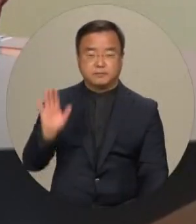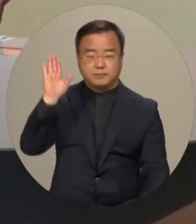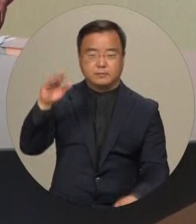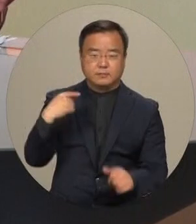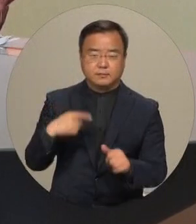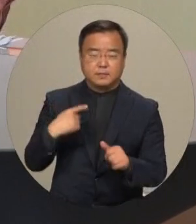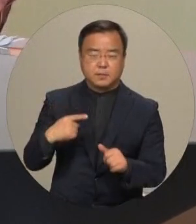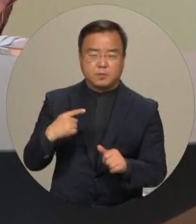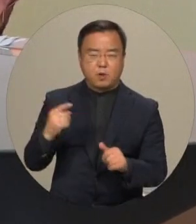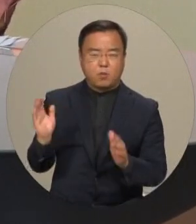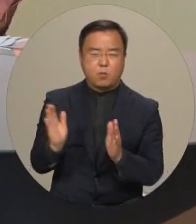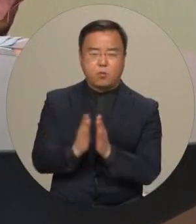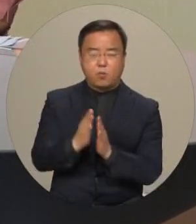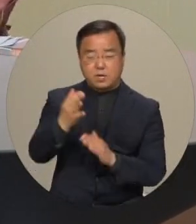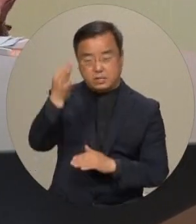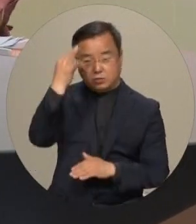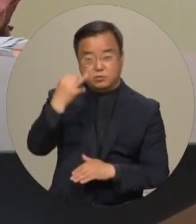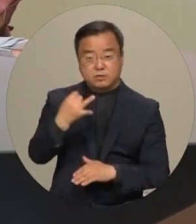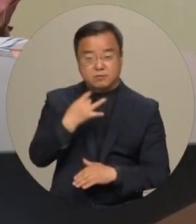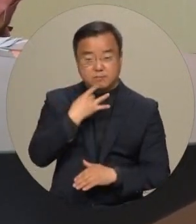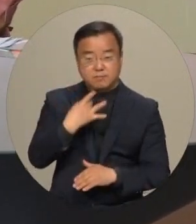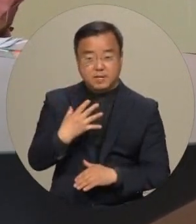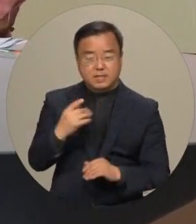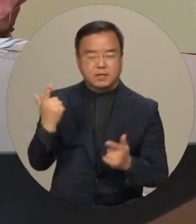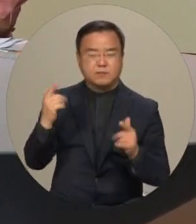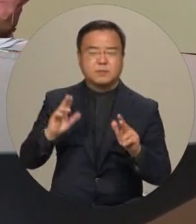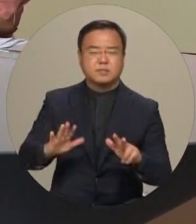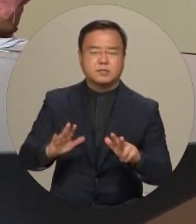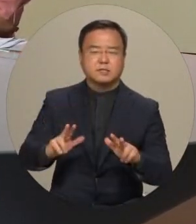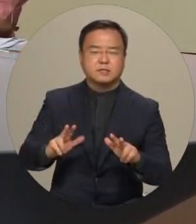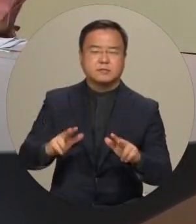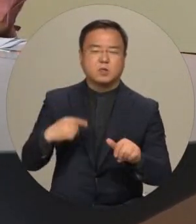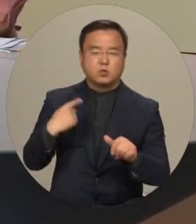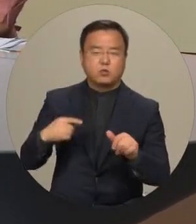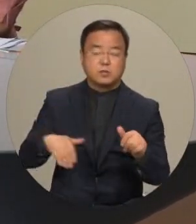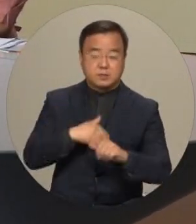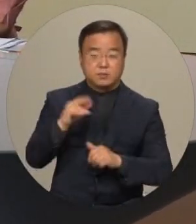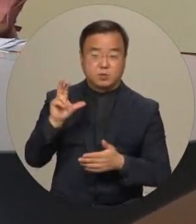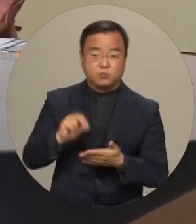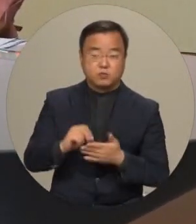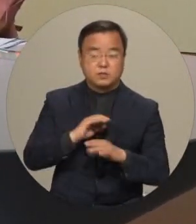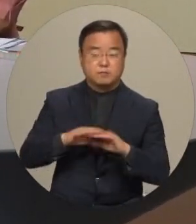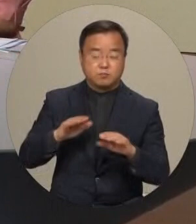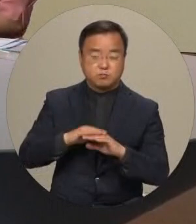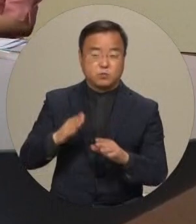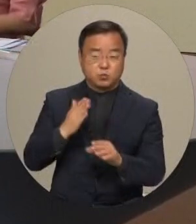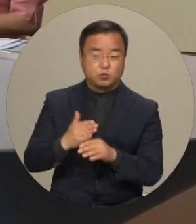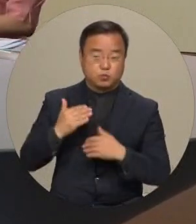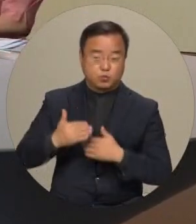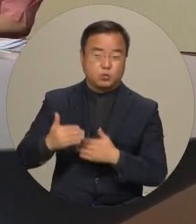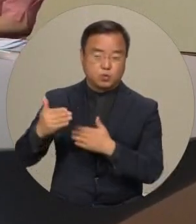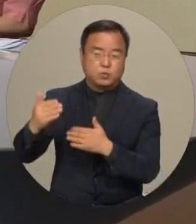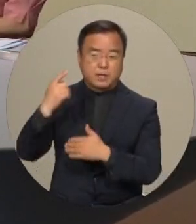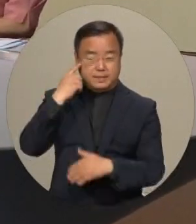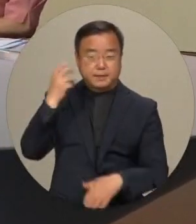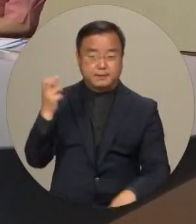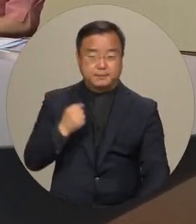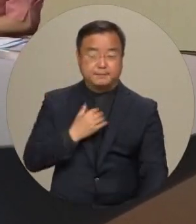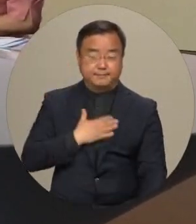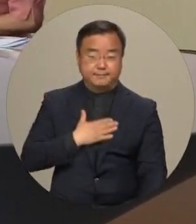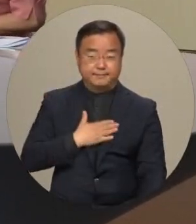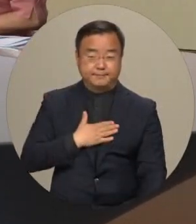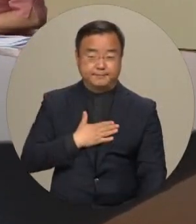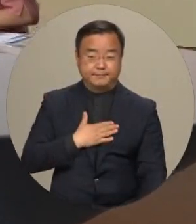어떤 현란한 기술을 들여오기보다는 지금 우리 교육의 산적한 문제를 풀어나가는 과정 속에 있을 수 있겠다는 생각이 듭니다 오늘 말씀